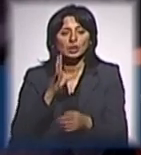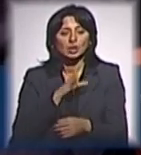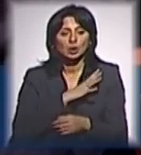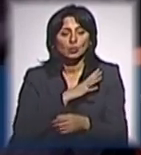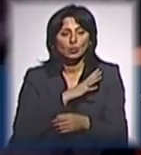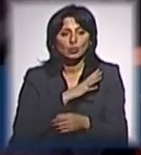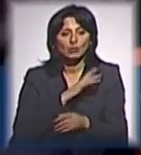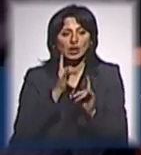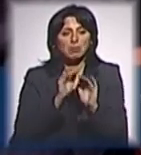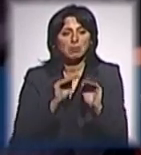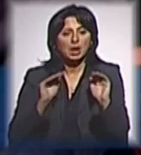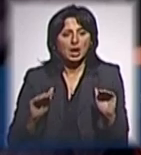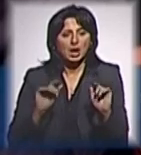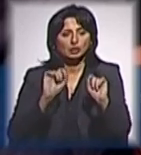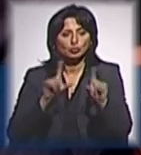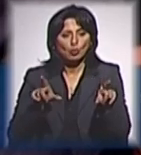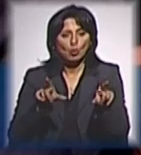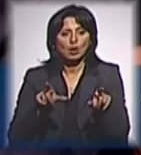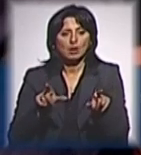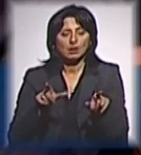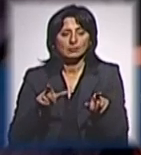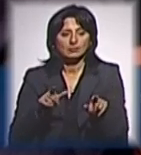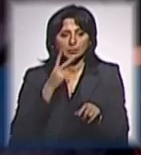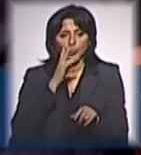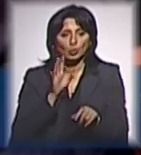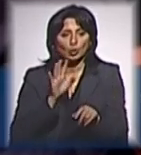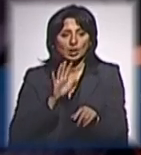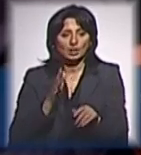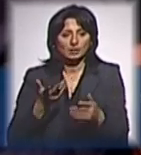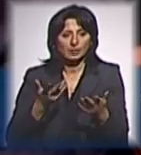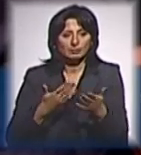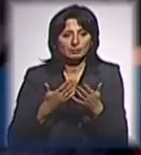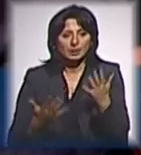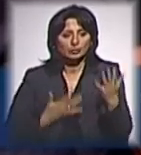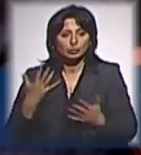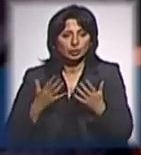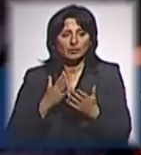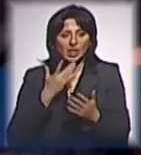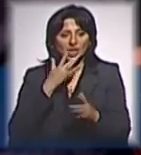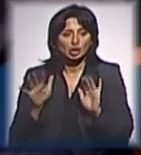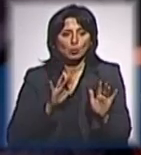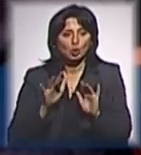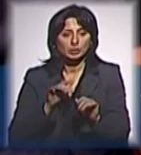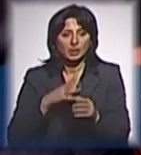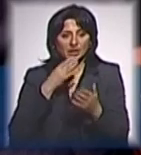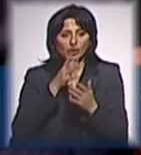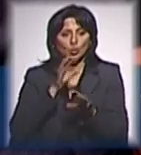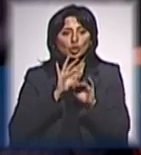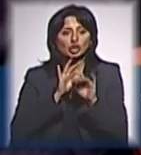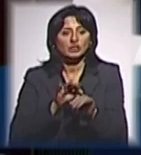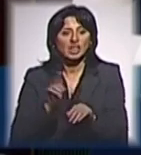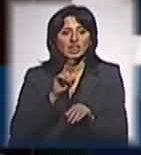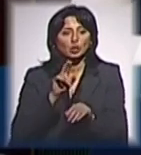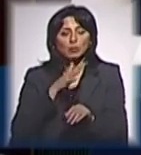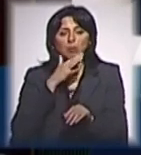იყოს საბავშვო ბაღების სკოლები. მე ვხედავ, რომ ეგრეთ წოდებული ოპტიმიზაციის გამო, რომელიც ნაციონალურ მომოძრაობამ თავის დროზე ჩაატარა,